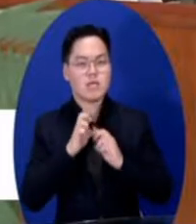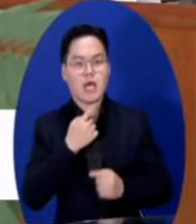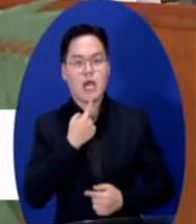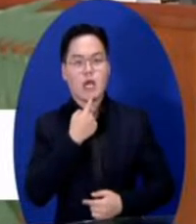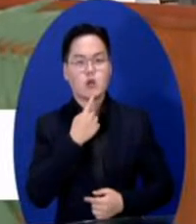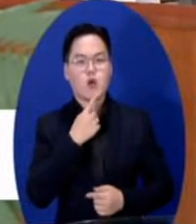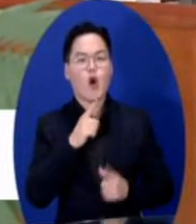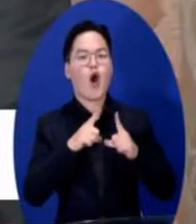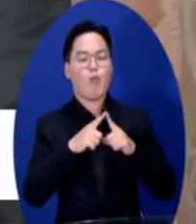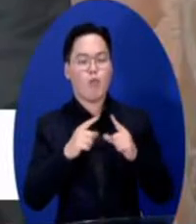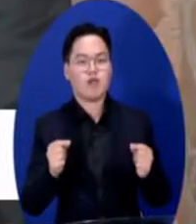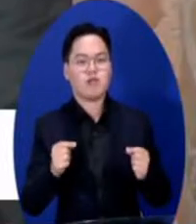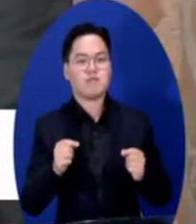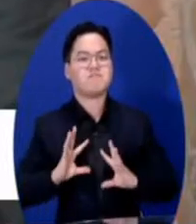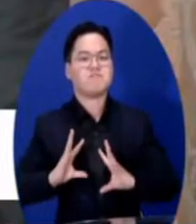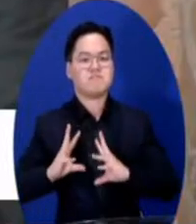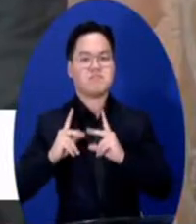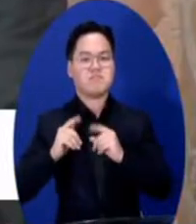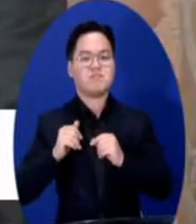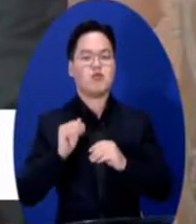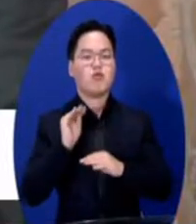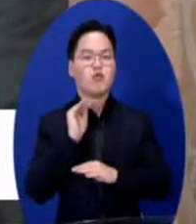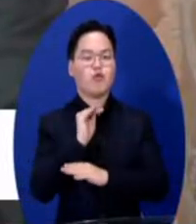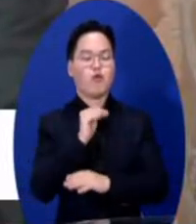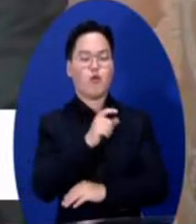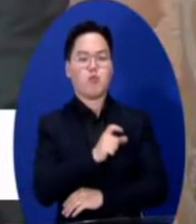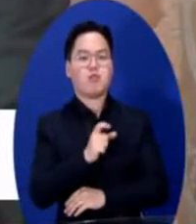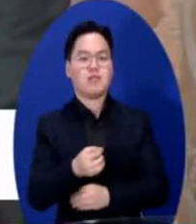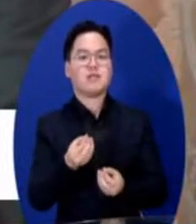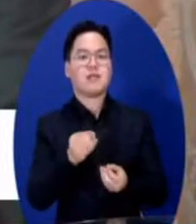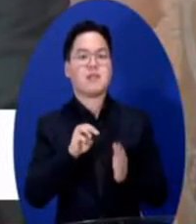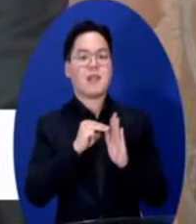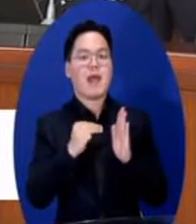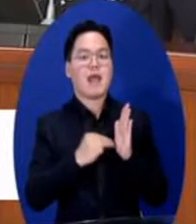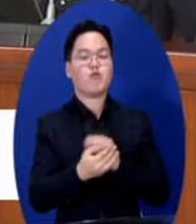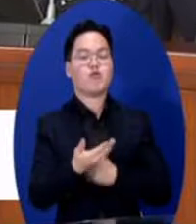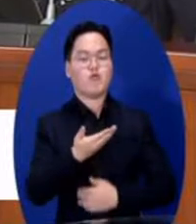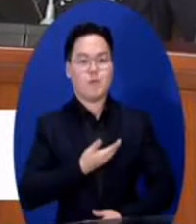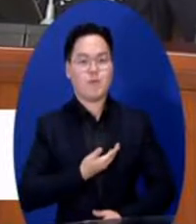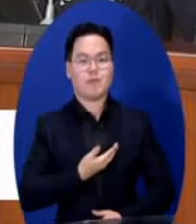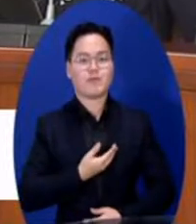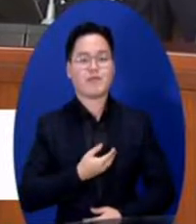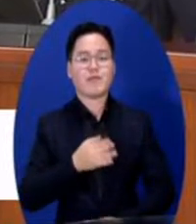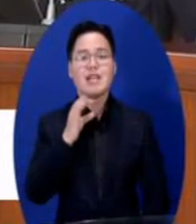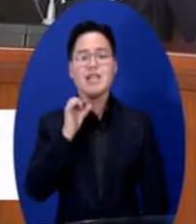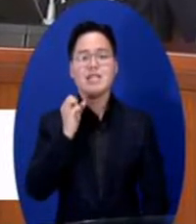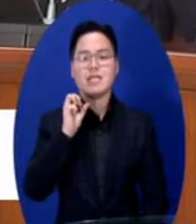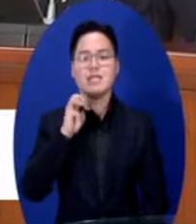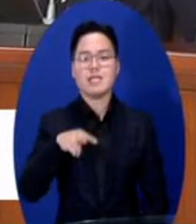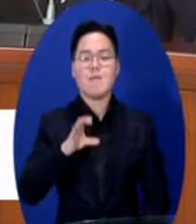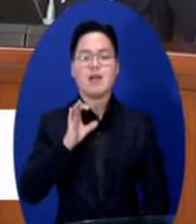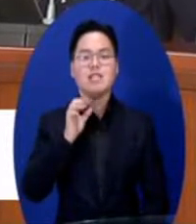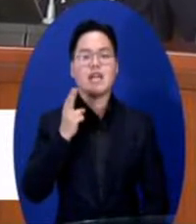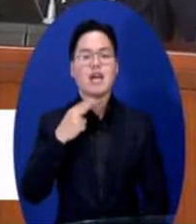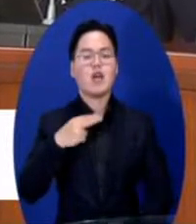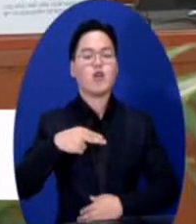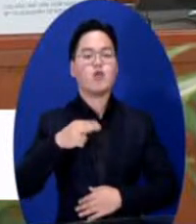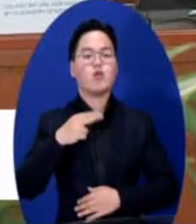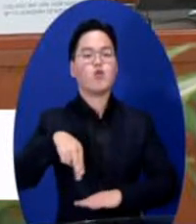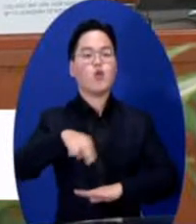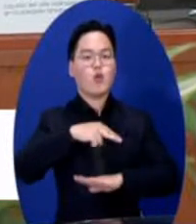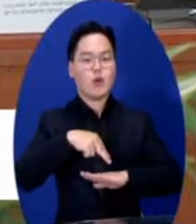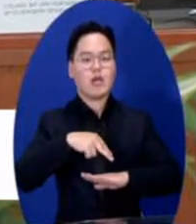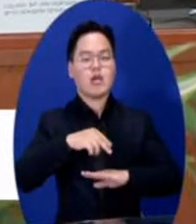бэрхшээл үүсгэ болсон гэж холомдох төлөөллүүд тайлбарлаж байна. За тухайн цахим системийг сонгийн архинд үүргийн зарим